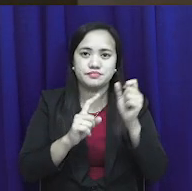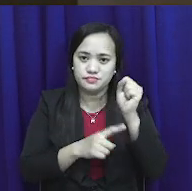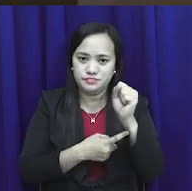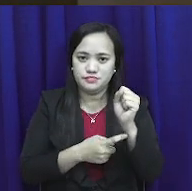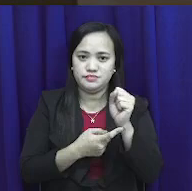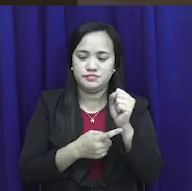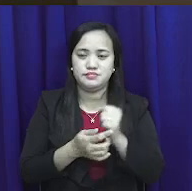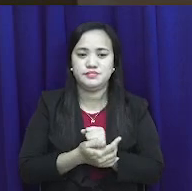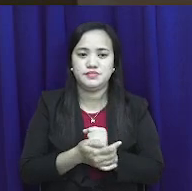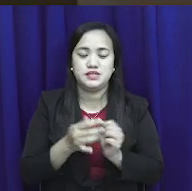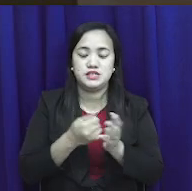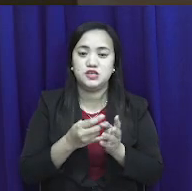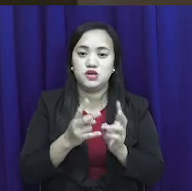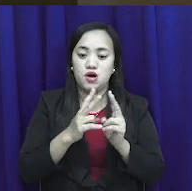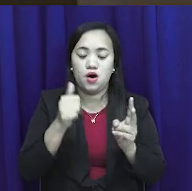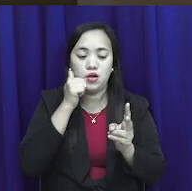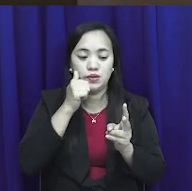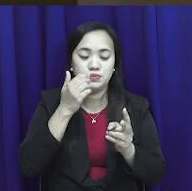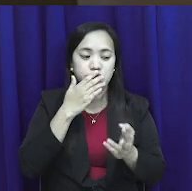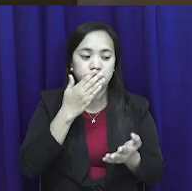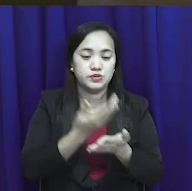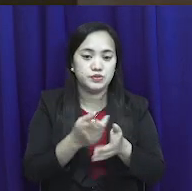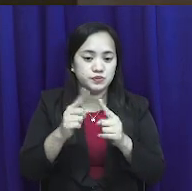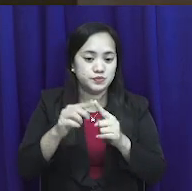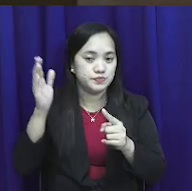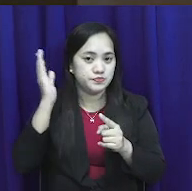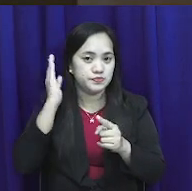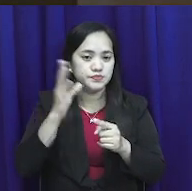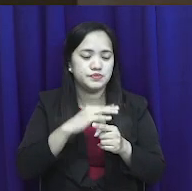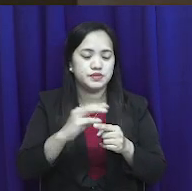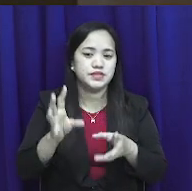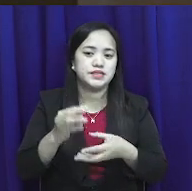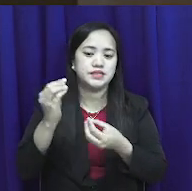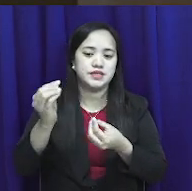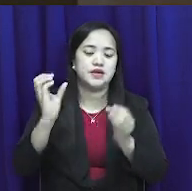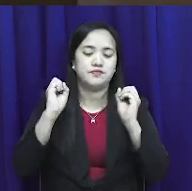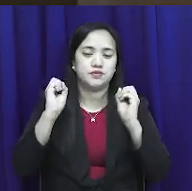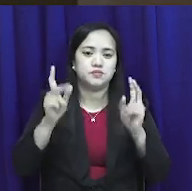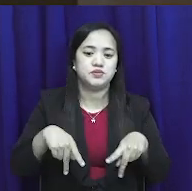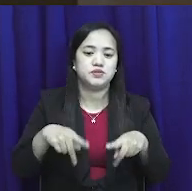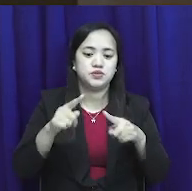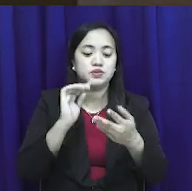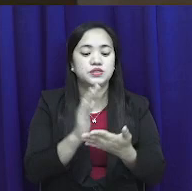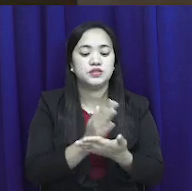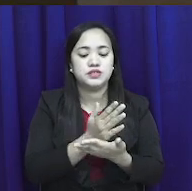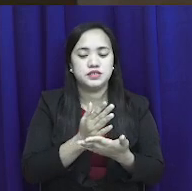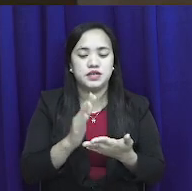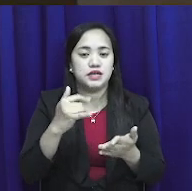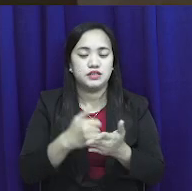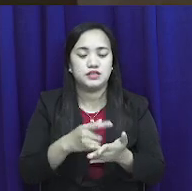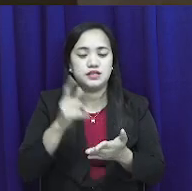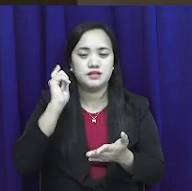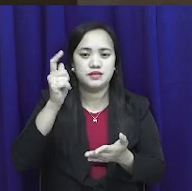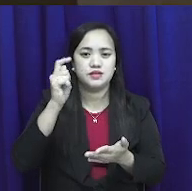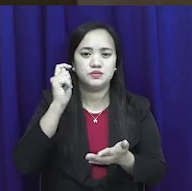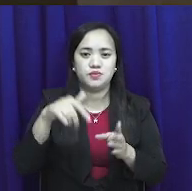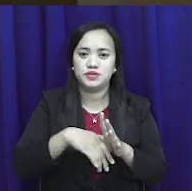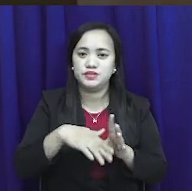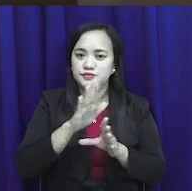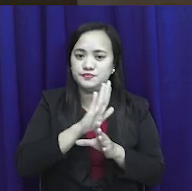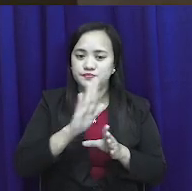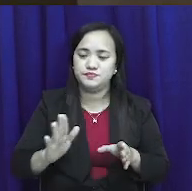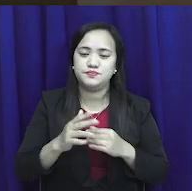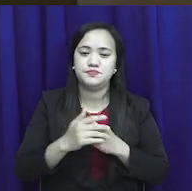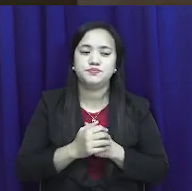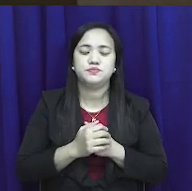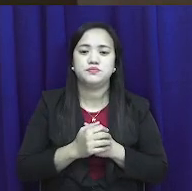maganda marinig niyo po muna sa amin as a given privilege by the Lord na mai-share namin ang mga testimony namin sa inyo Sabi